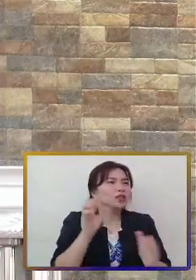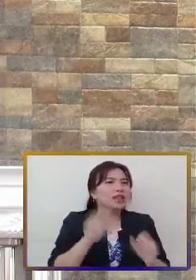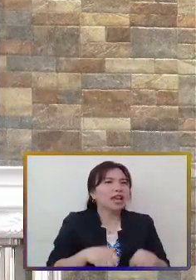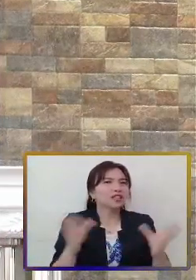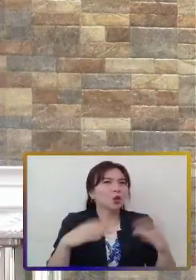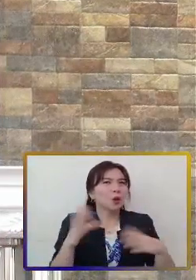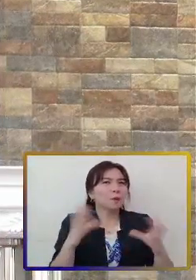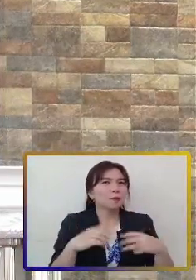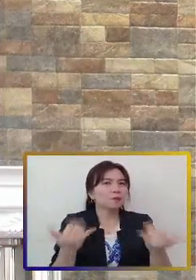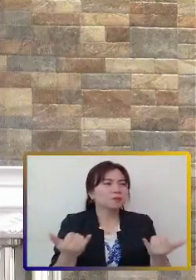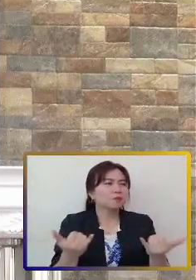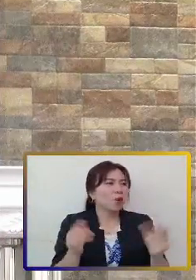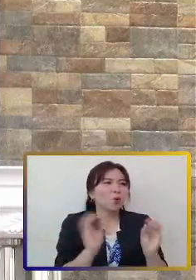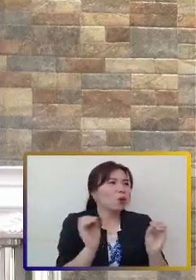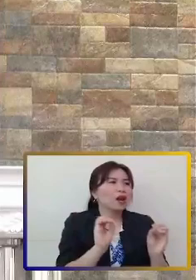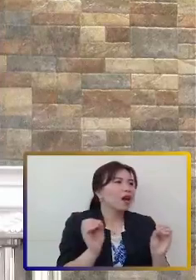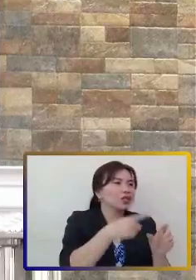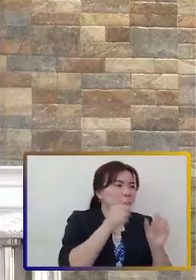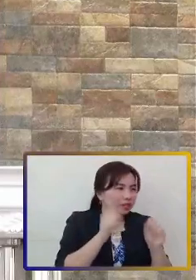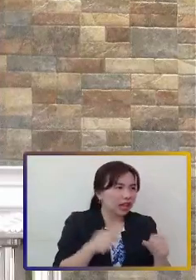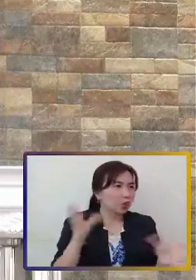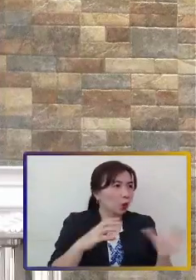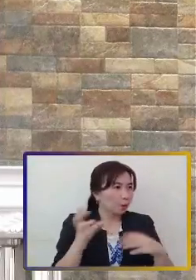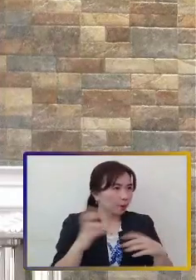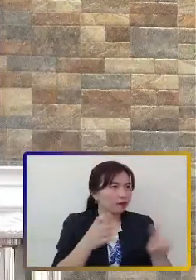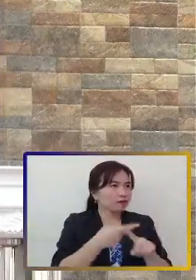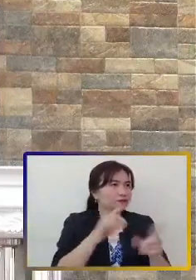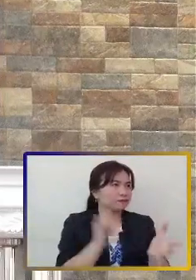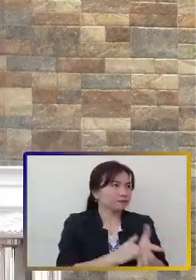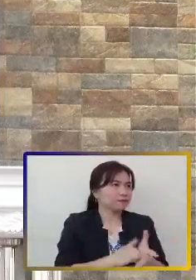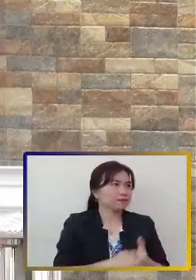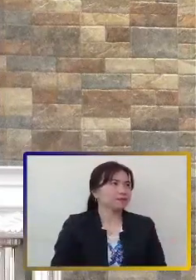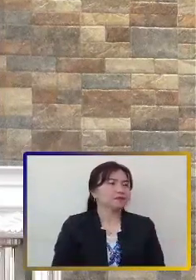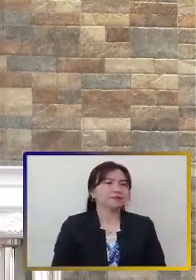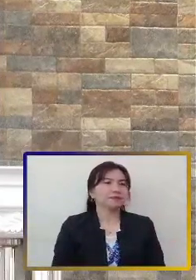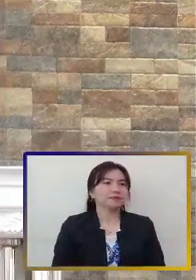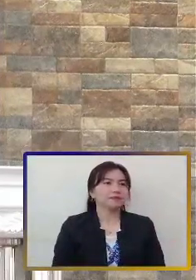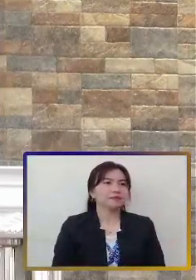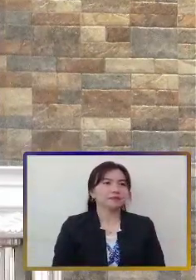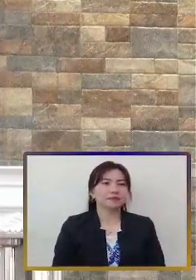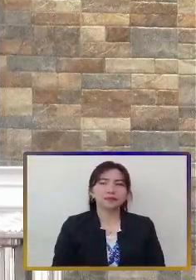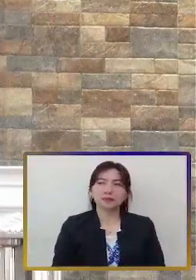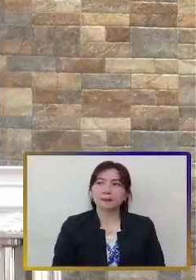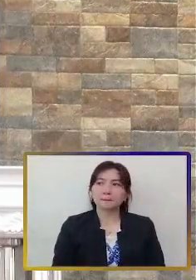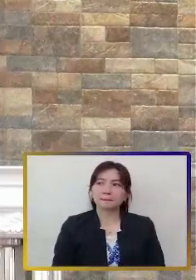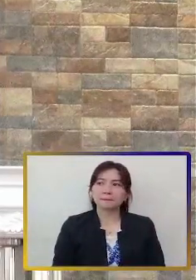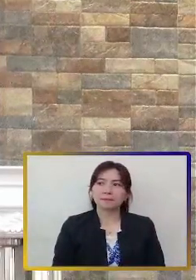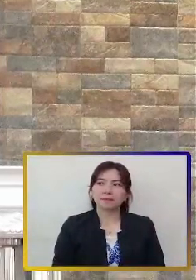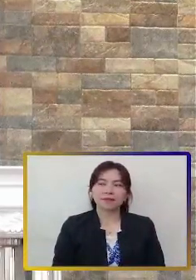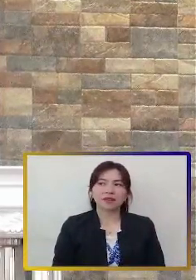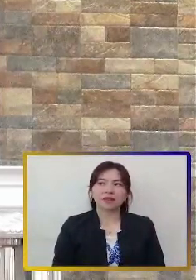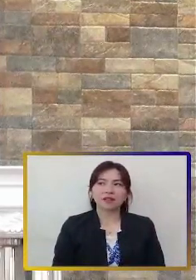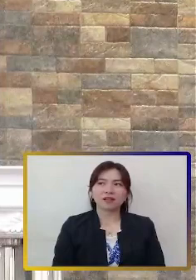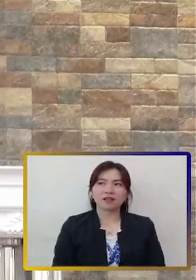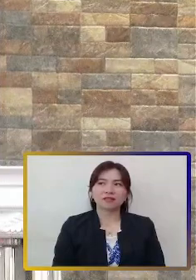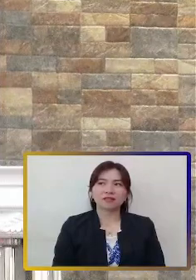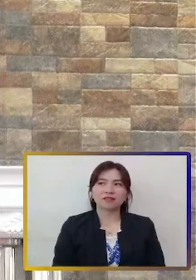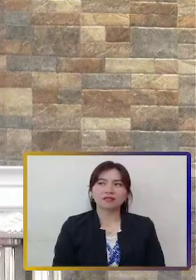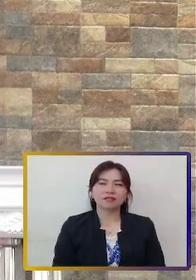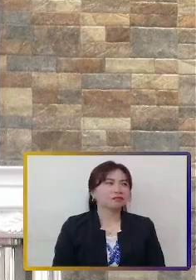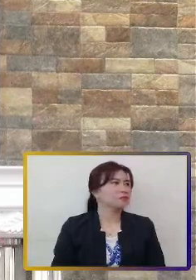Anong Anong pwede nating itapat diyan Wala na tapos na Wala na Finish